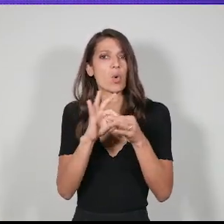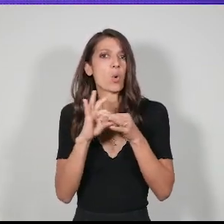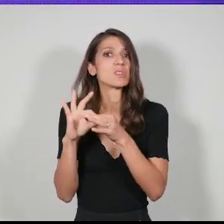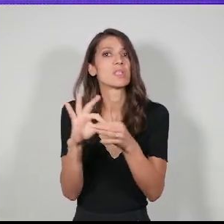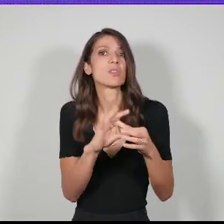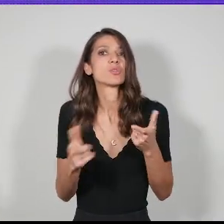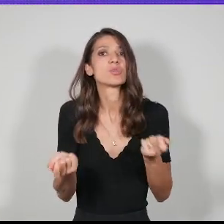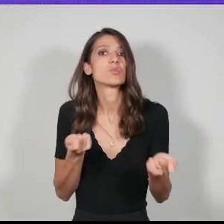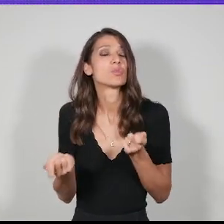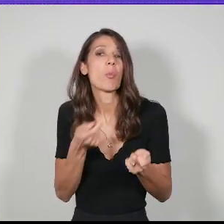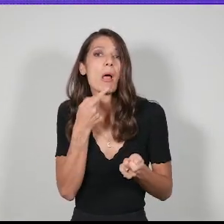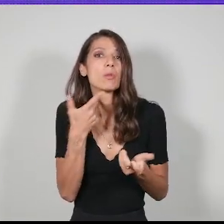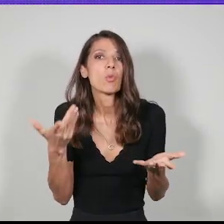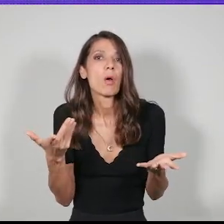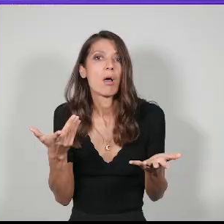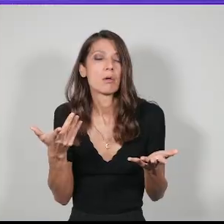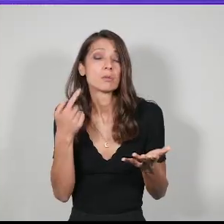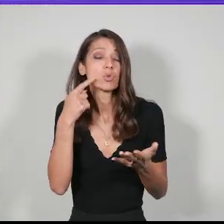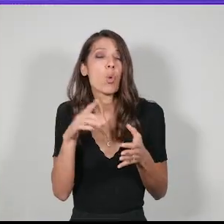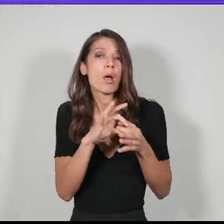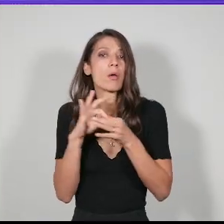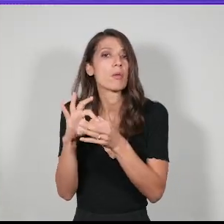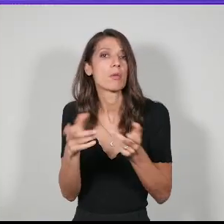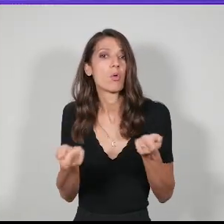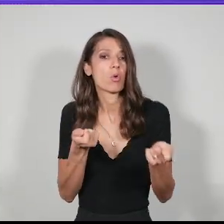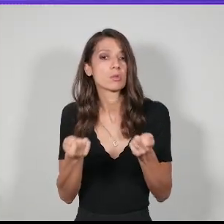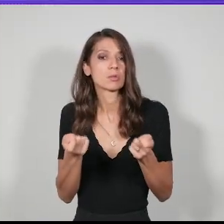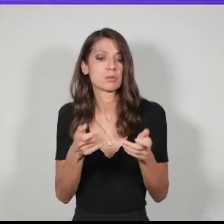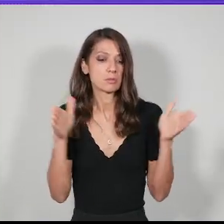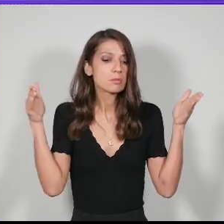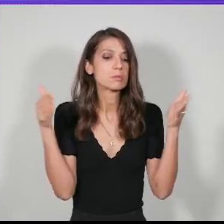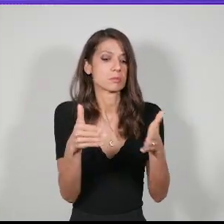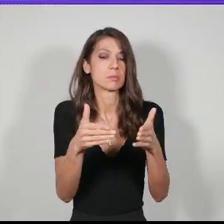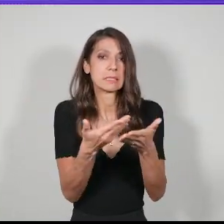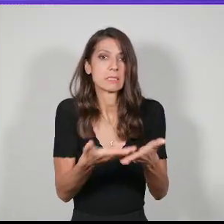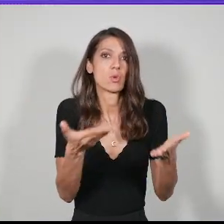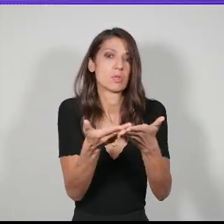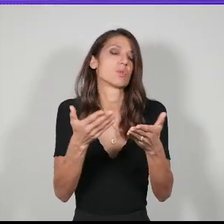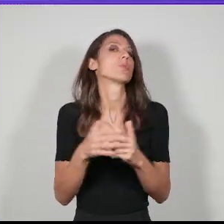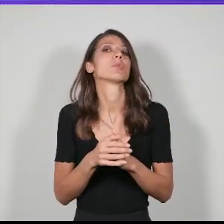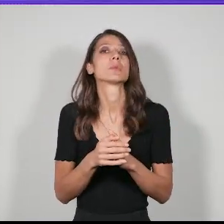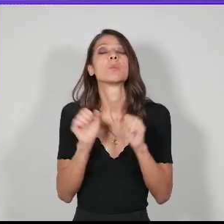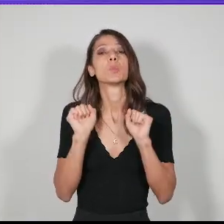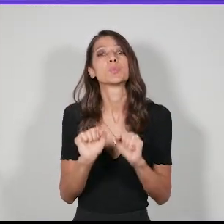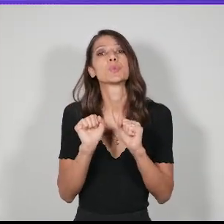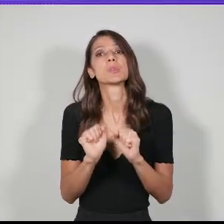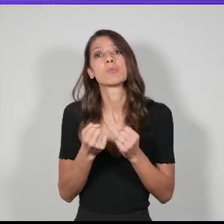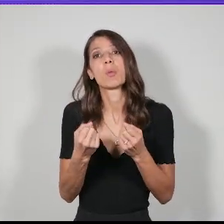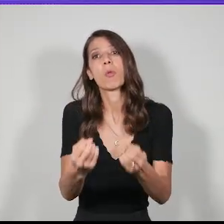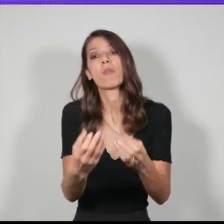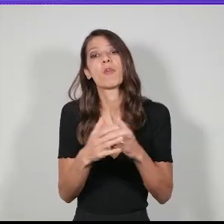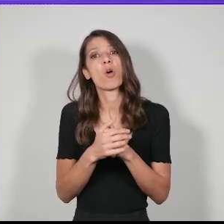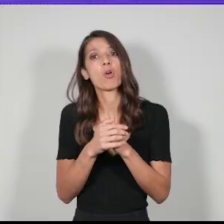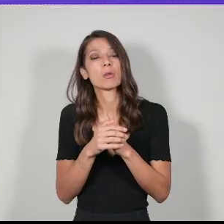coordination on parle? Et là, il me semble qu'on parle de coordination dédiée à la situation. Et là aussi, ça peut générer des frictions et des tensions